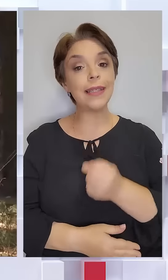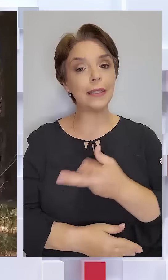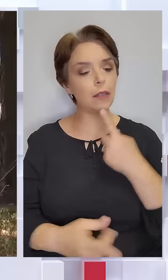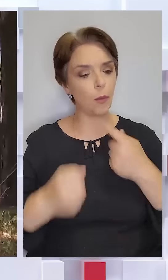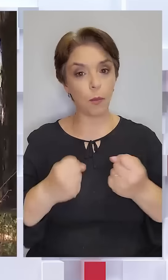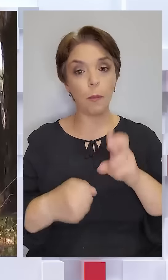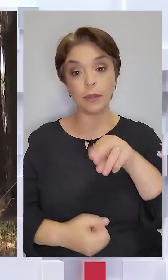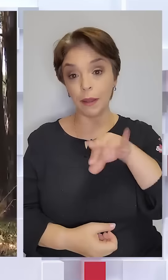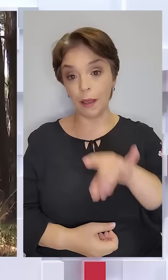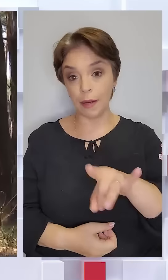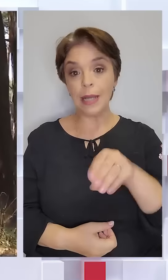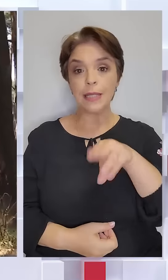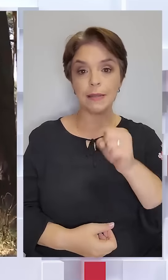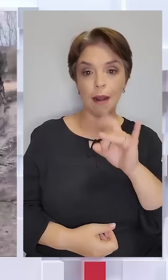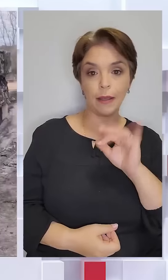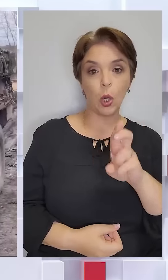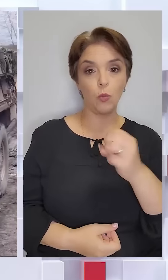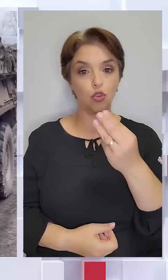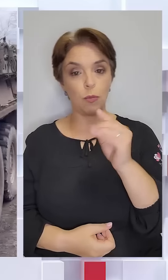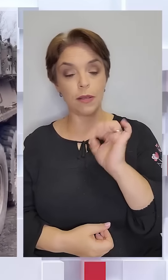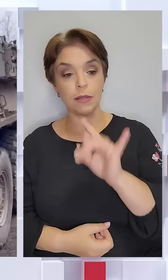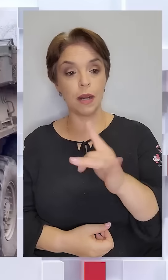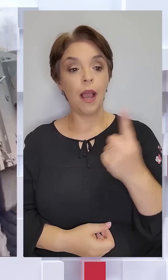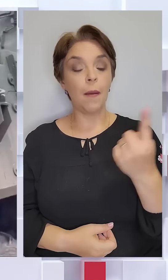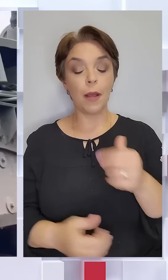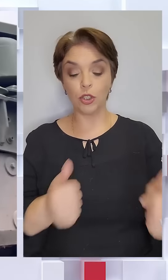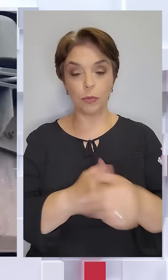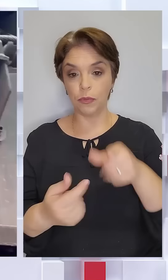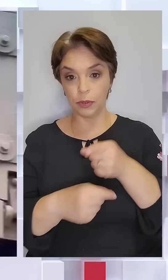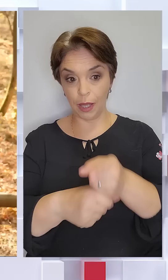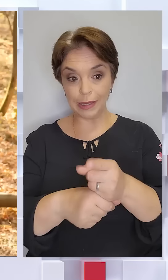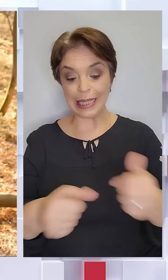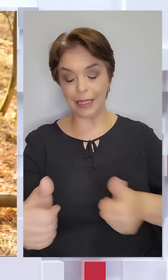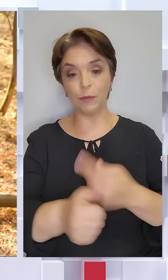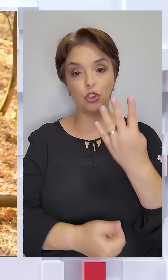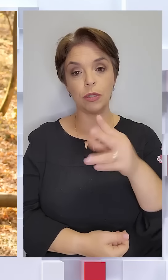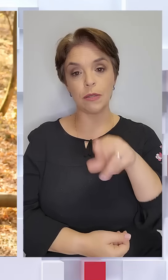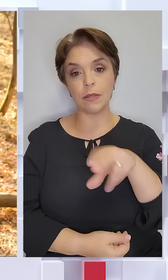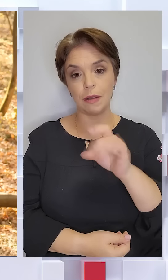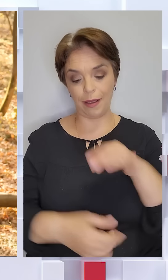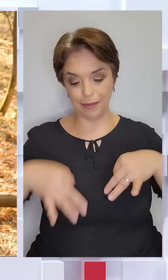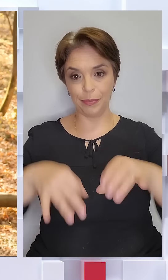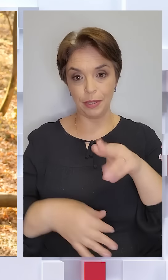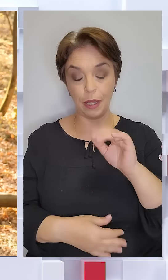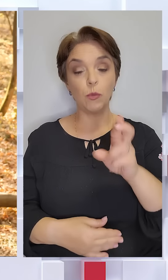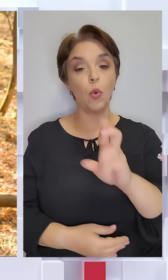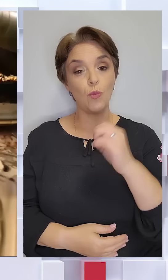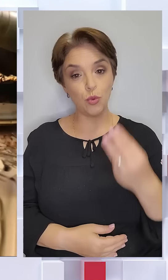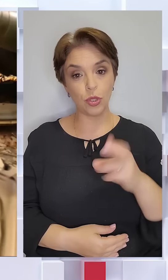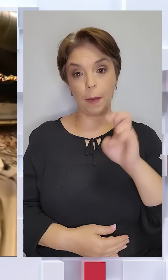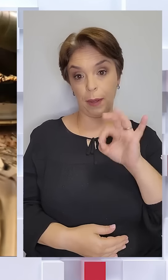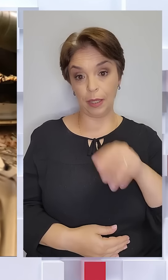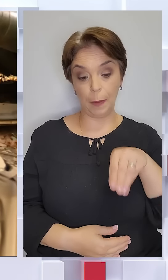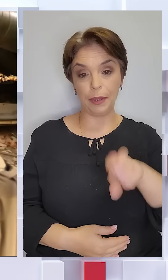кілька бронетранспортерів «Страйкер» та «Бушмастер». Перше в колоні їхав танк, за ними 4 «Страйкера». Потім «Буші» і